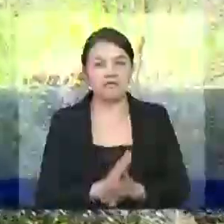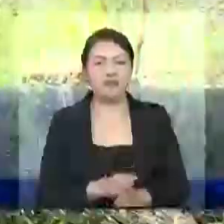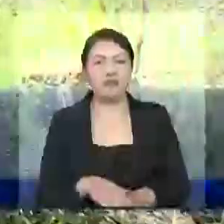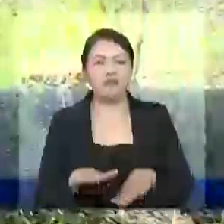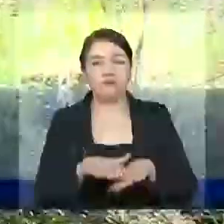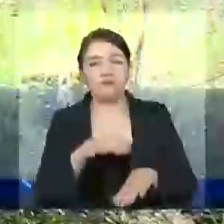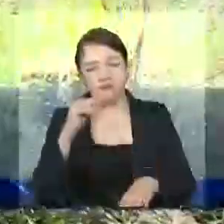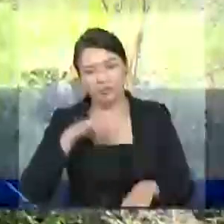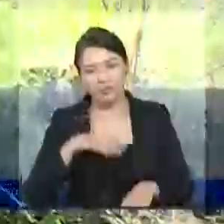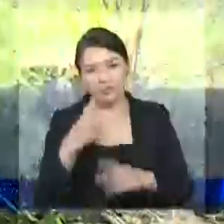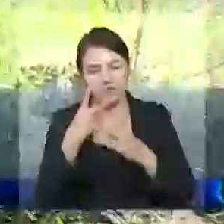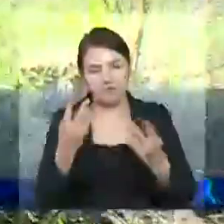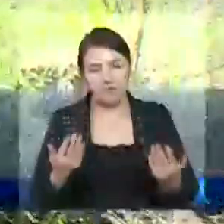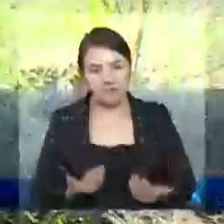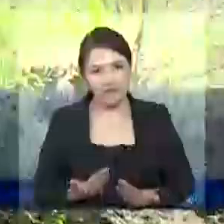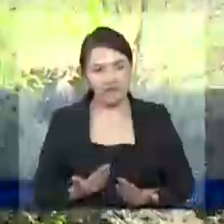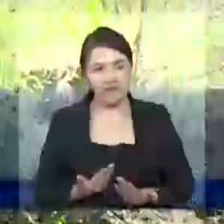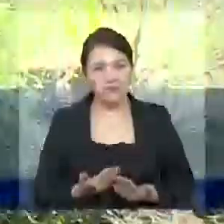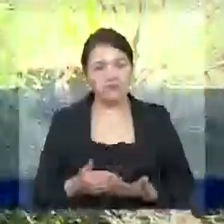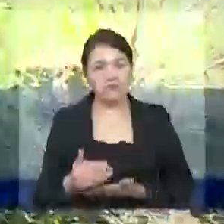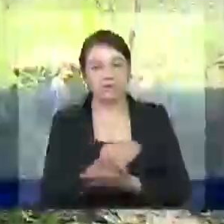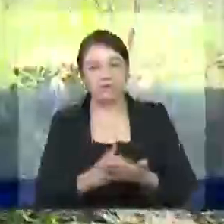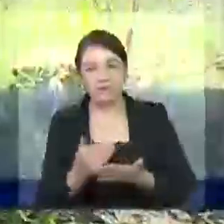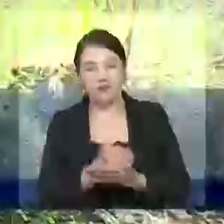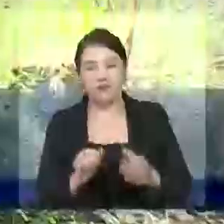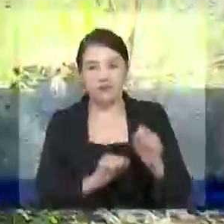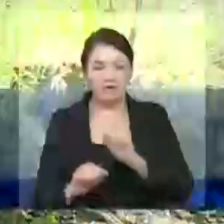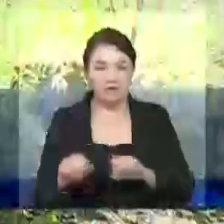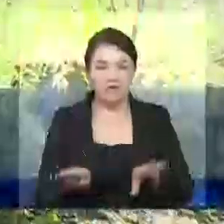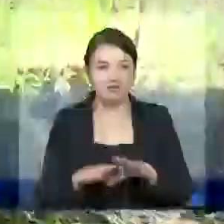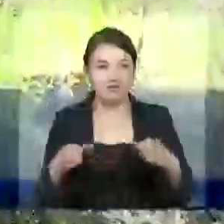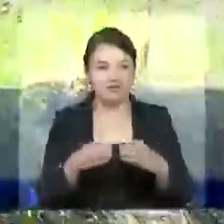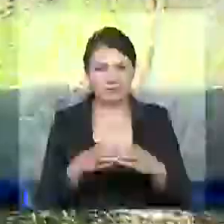которые наглядно видим территорию, которая убрана в рамках же этой акции.